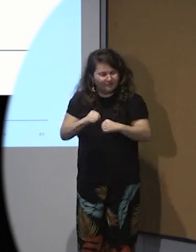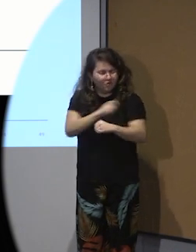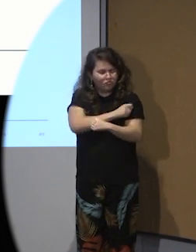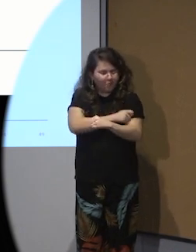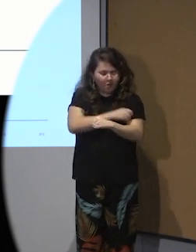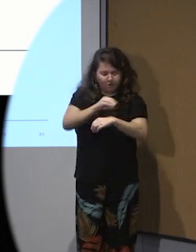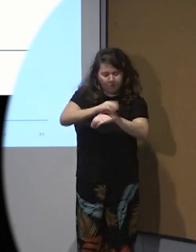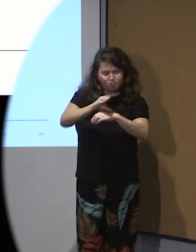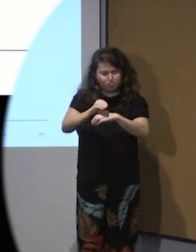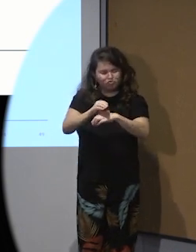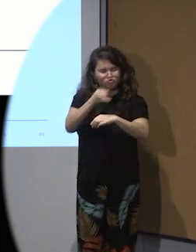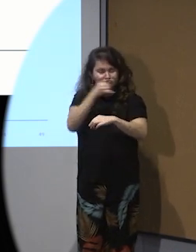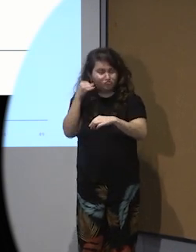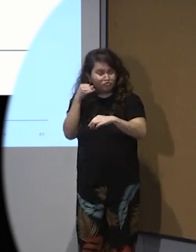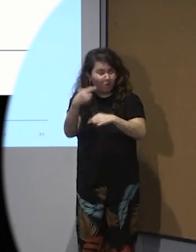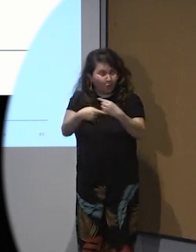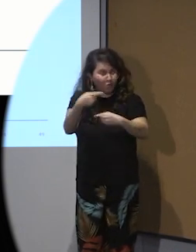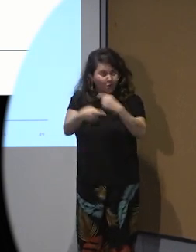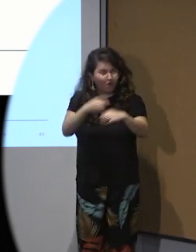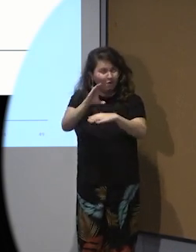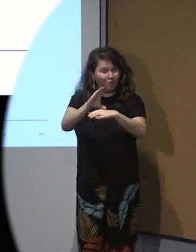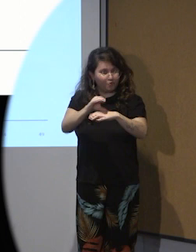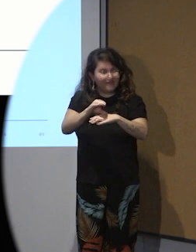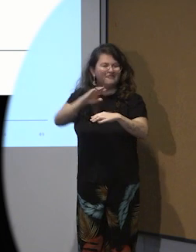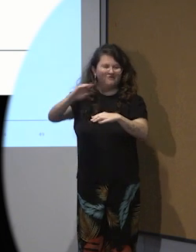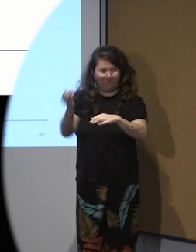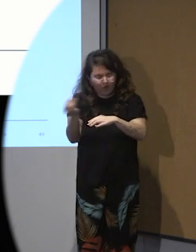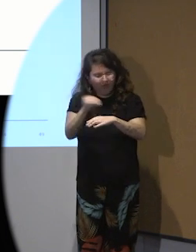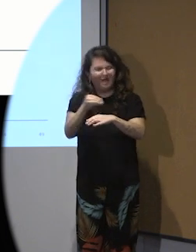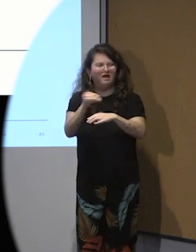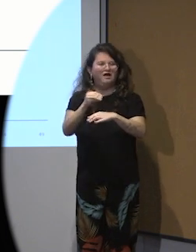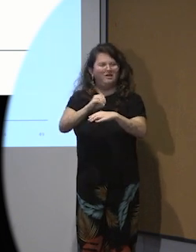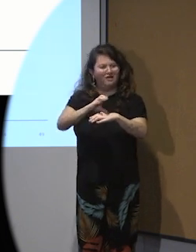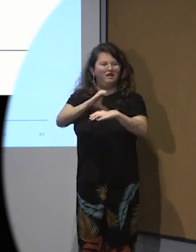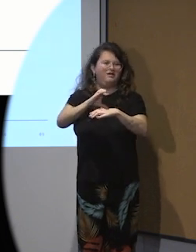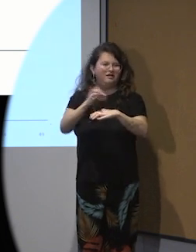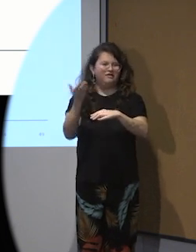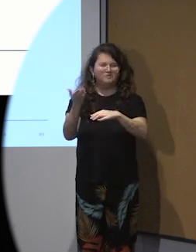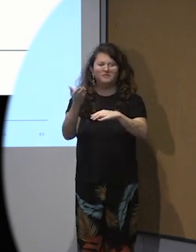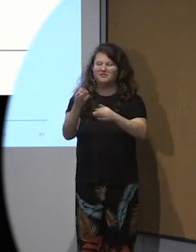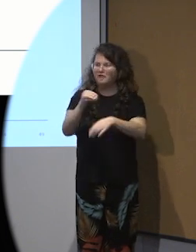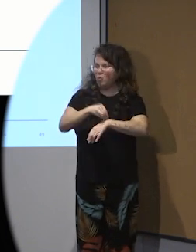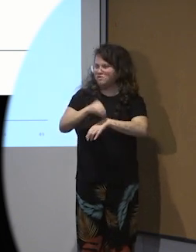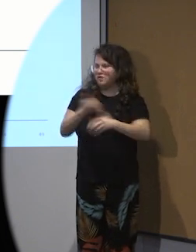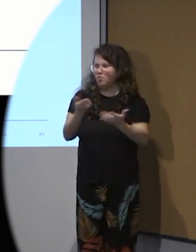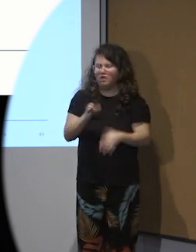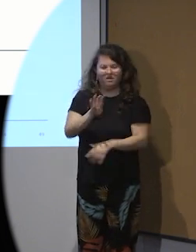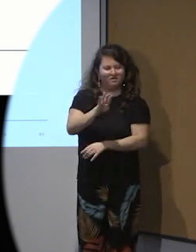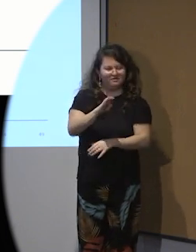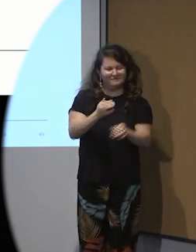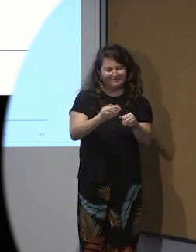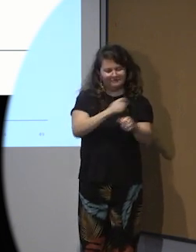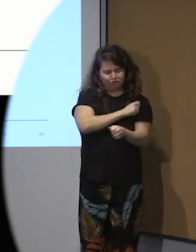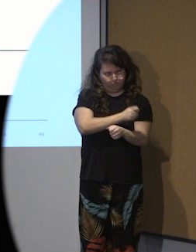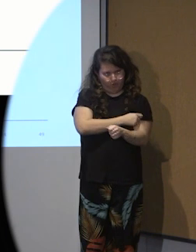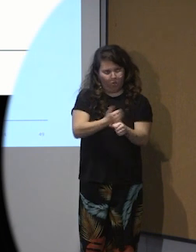grosses blessures pendant l'effort. Et donc, le but, c'est de préserver cette masse musculaire. Et on conseille 40 grammes dans l'heure suivant